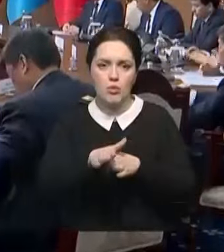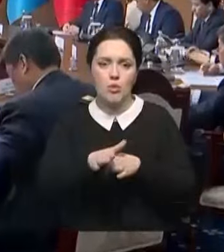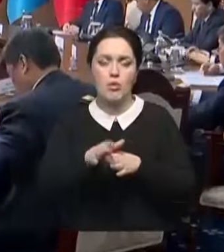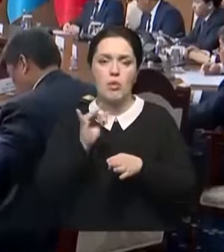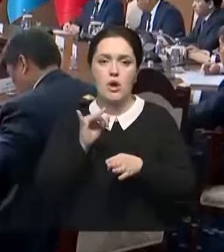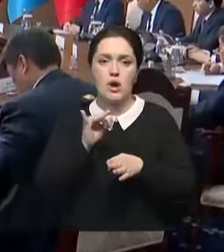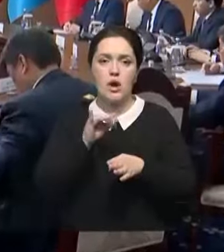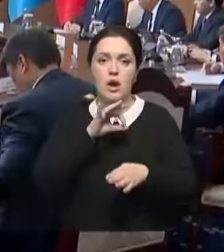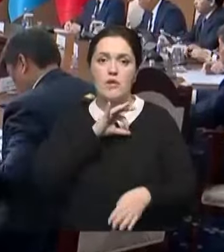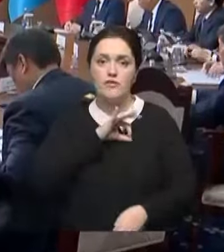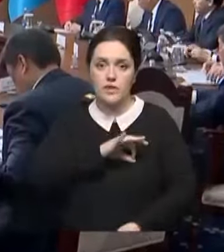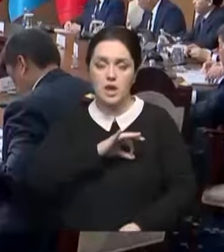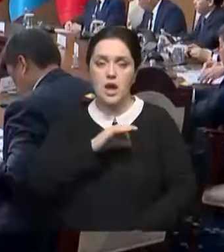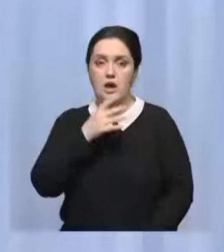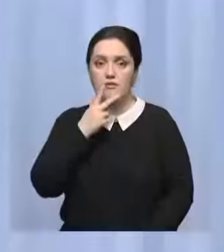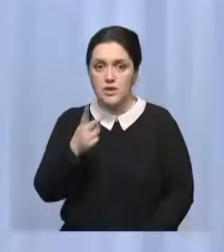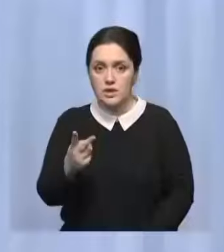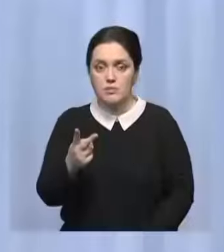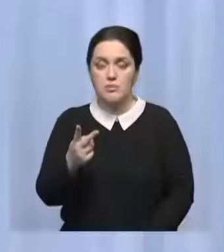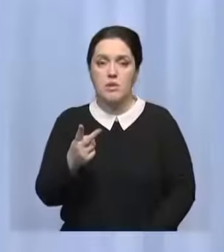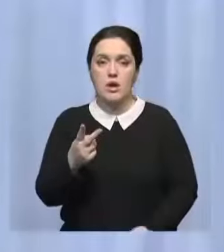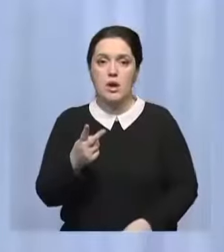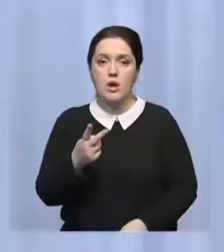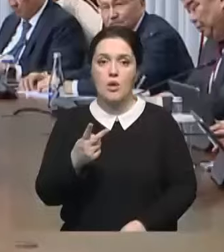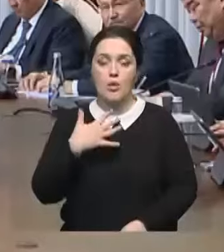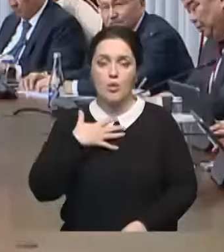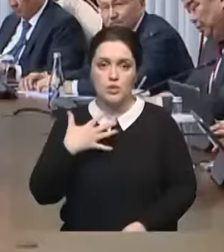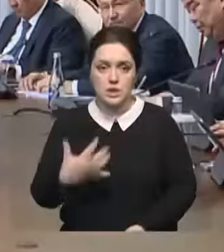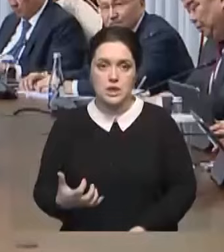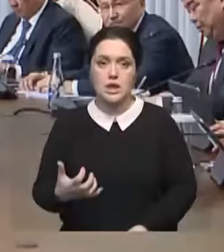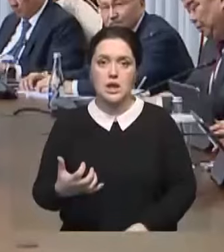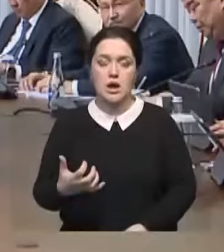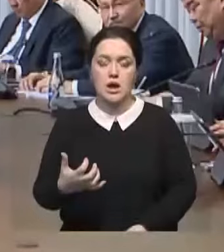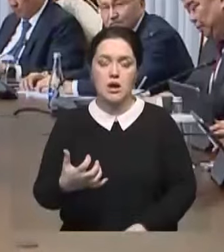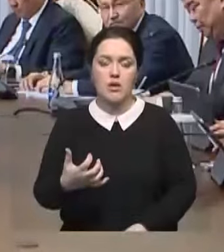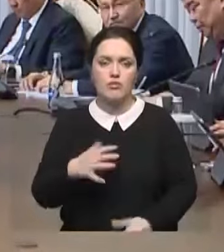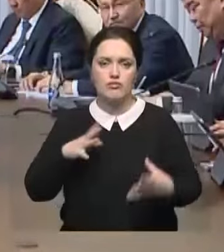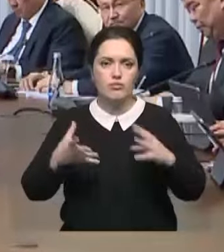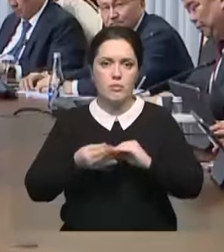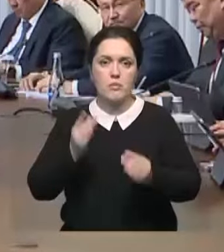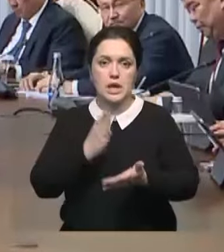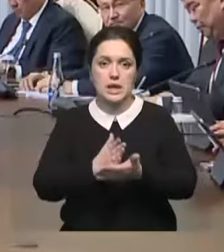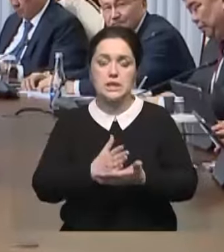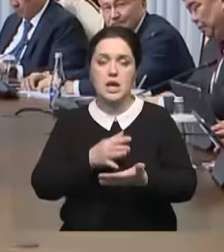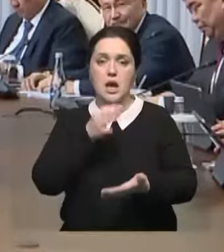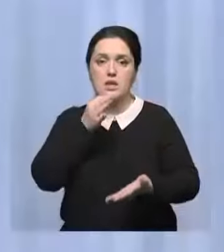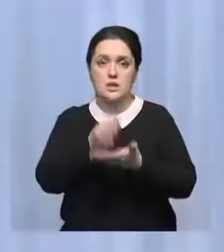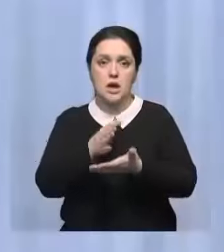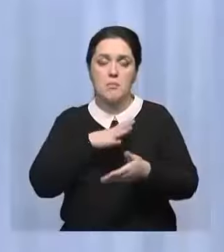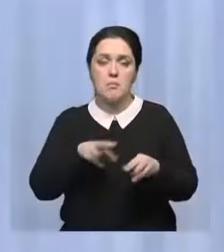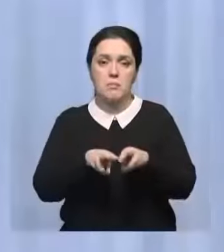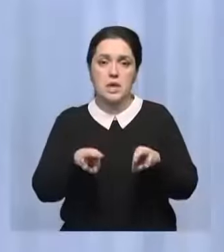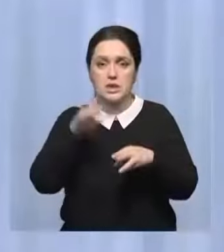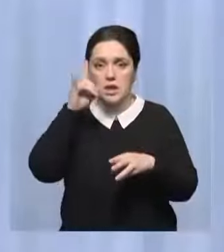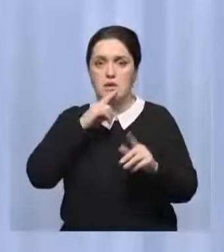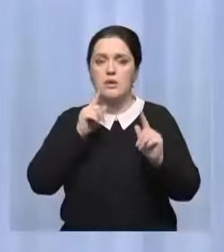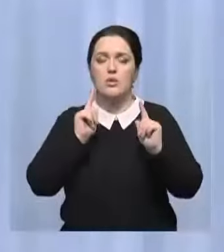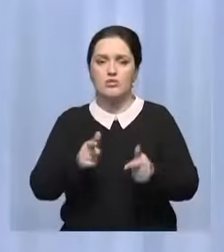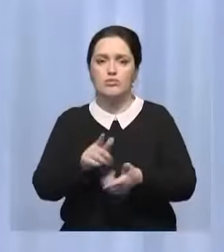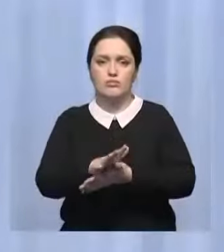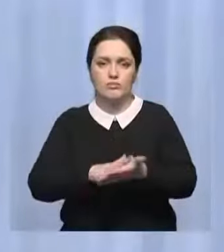максимально эффективно. Как мы видим, в последнее время эти усилия приносят значительные плоды. Исходя из сказанного, правительство Казахстана готово и дальше